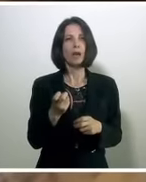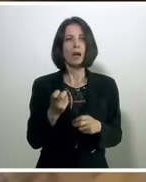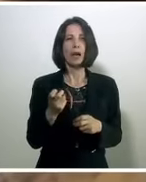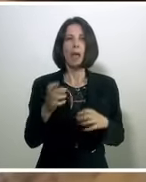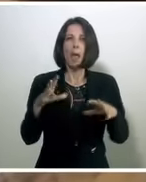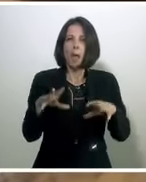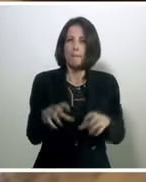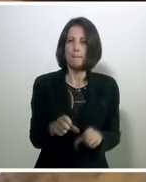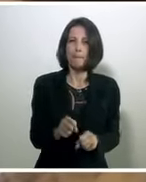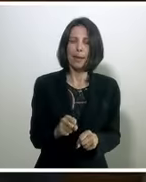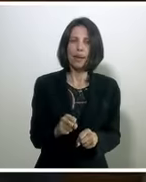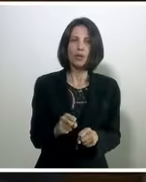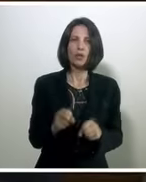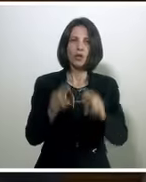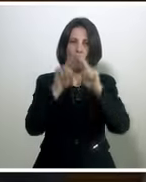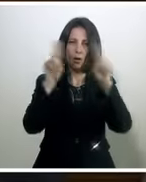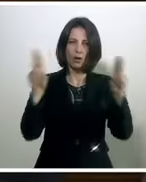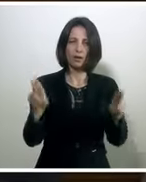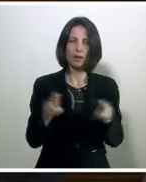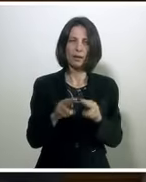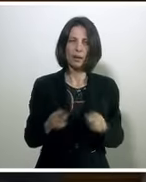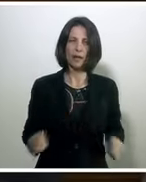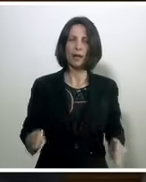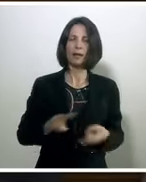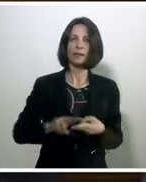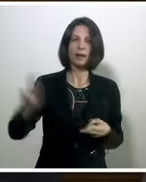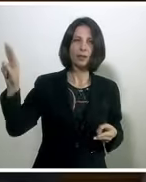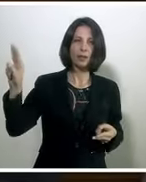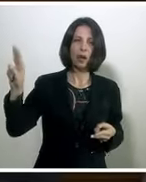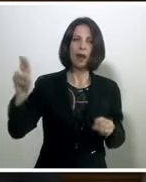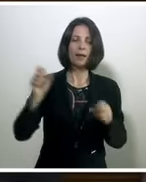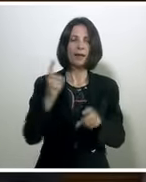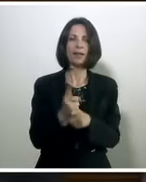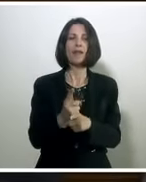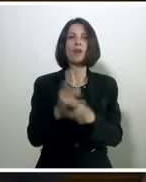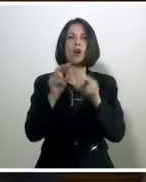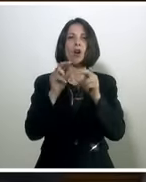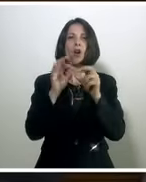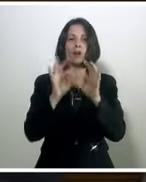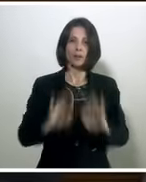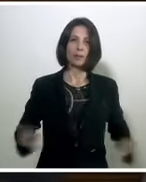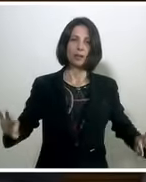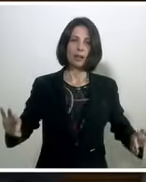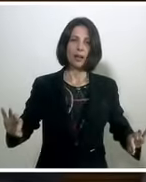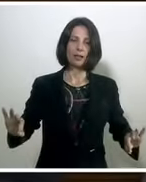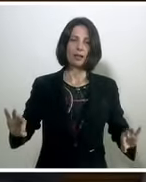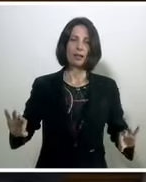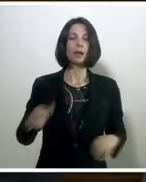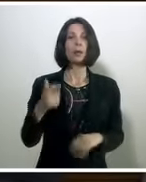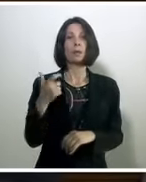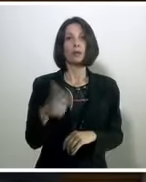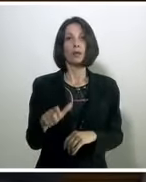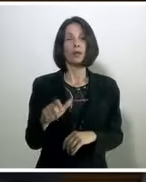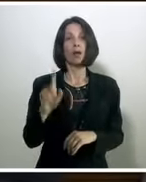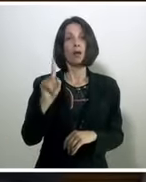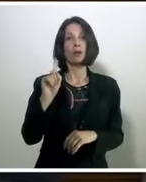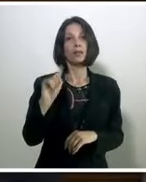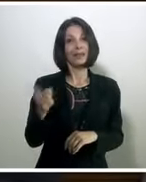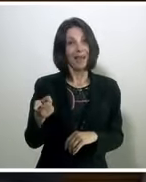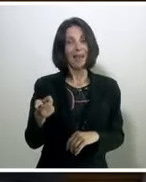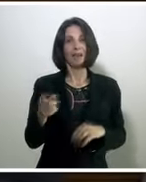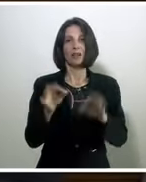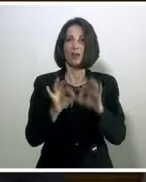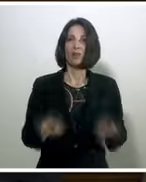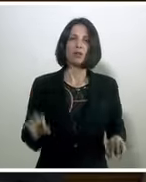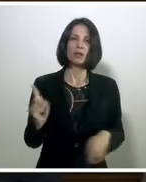piano nazionale di ripresa e resilienza devono essere rispettati perché se così non fosse ne pagherebbero tutti soprattutto i nostri figli